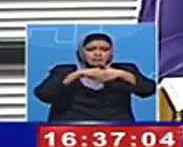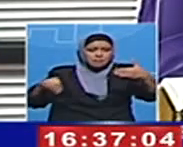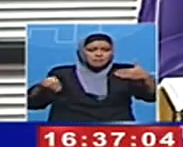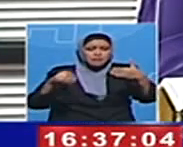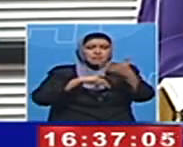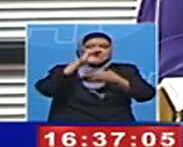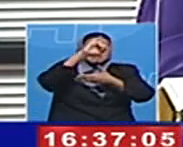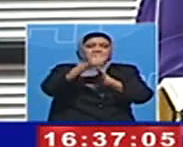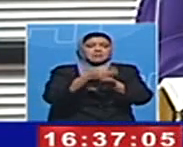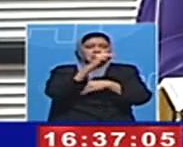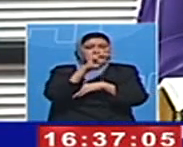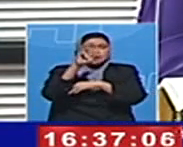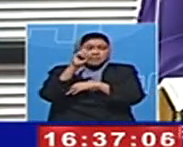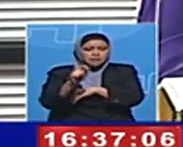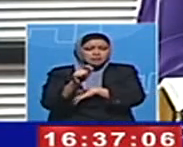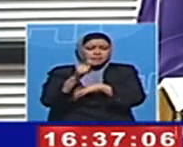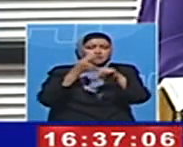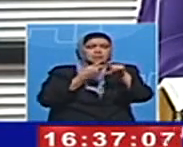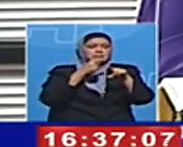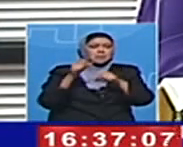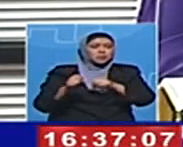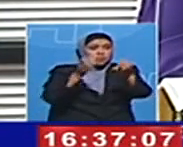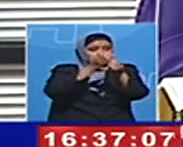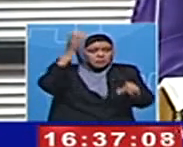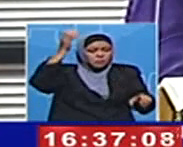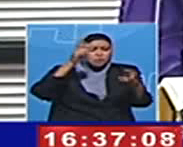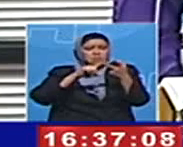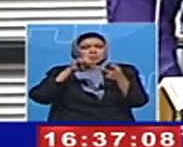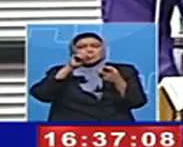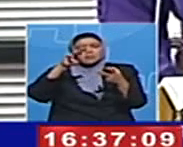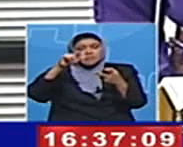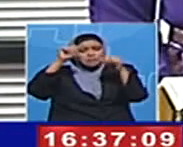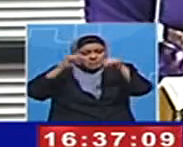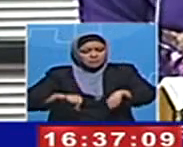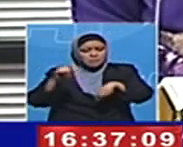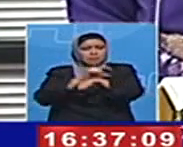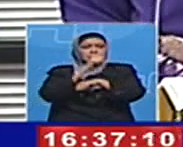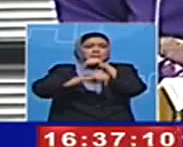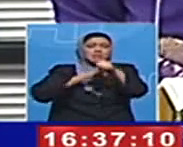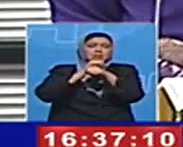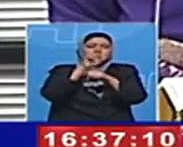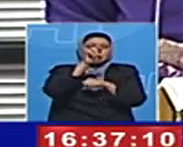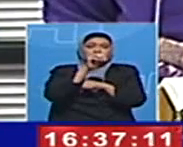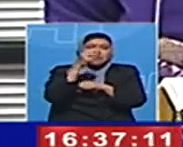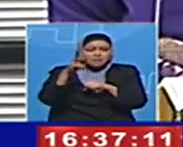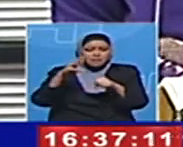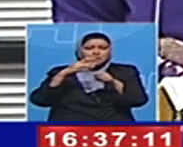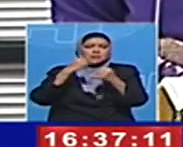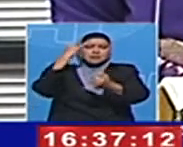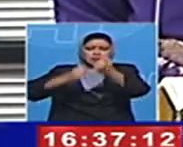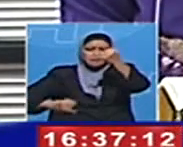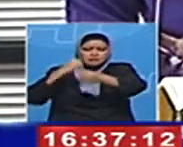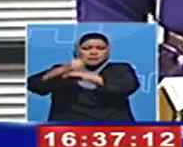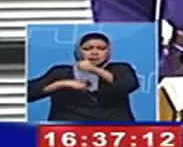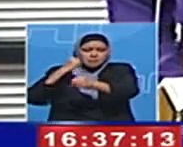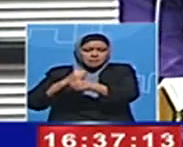jajaran Sungai Buloh semantan pula juga dapat digunakan pada tahun 2016 pada bulan disember manakala